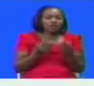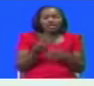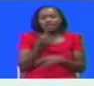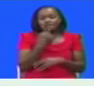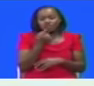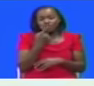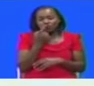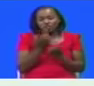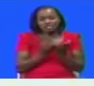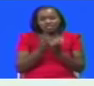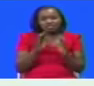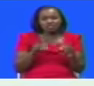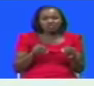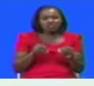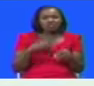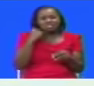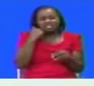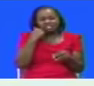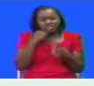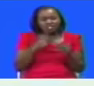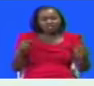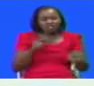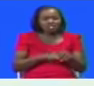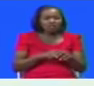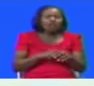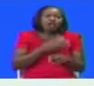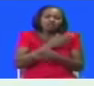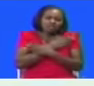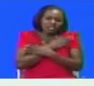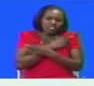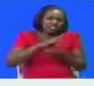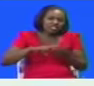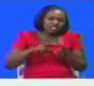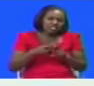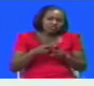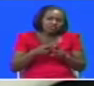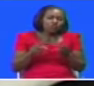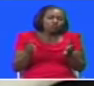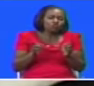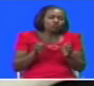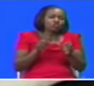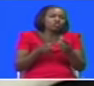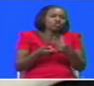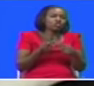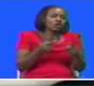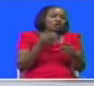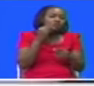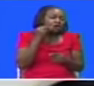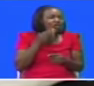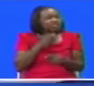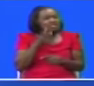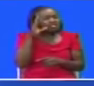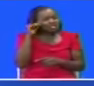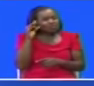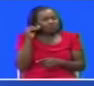matibabu baada ya kuugua kwa muda. Ndugu, jamaa na marafiki wa karibu wanaendelea kumiminika nyumbani kwake mjini Mombasa ili